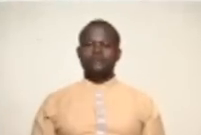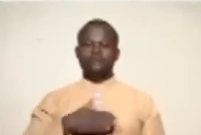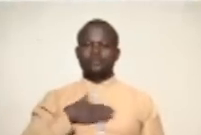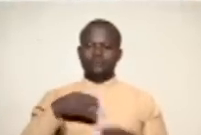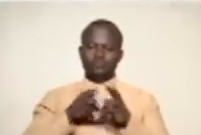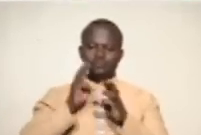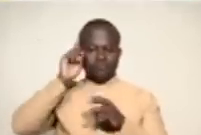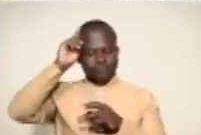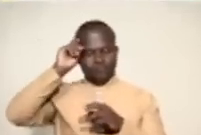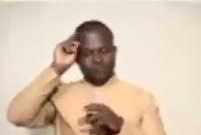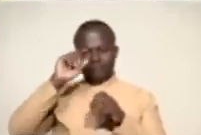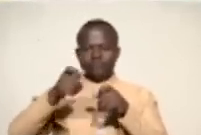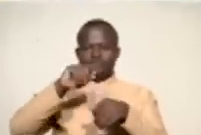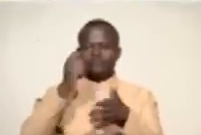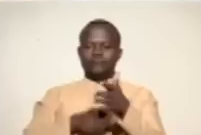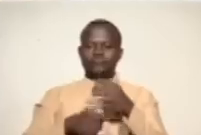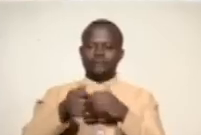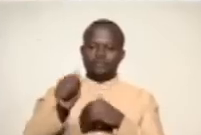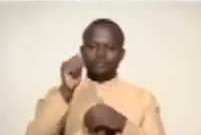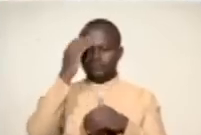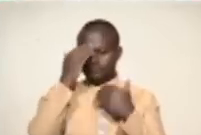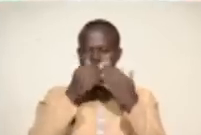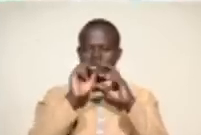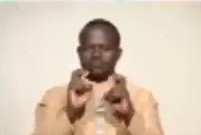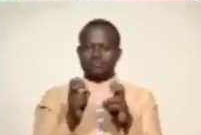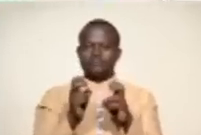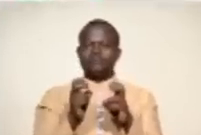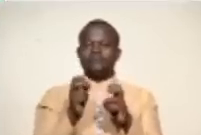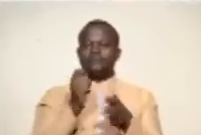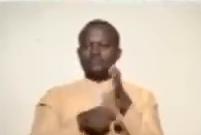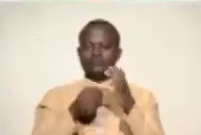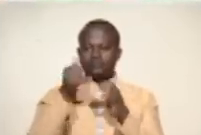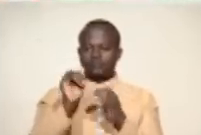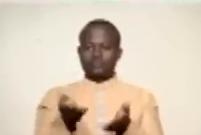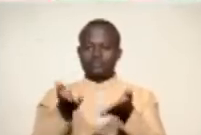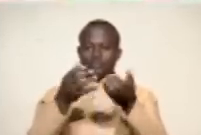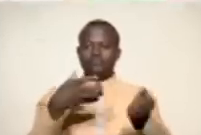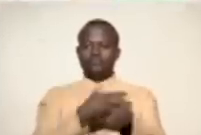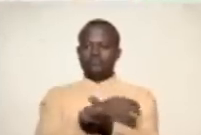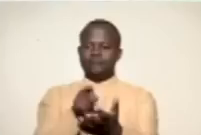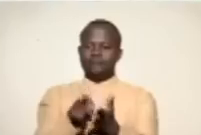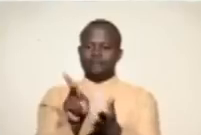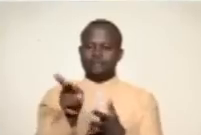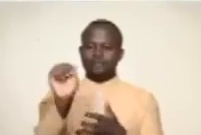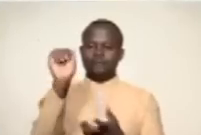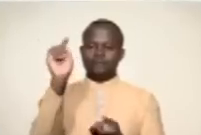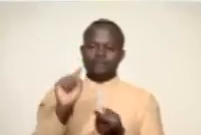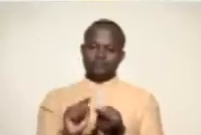mbyumva bakongeye imisoro yacyo kuko imisoro iyizamutse amikoro yo kukigura